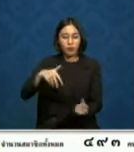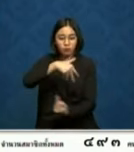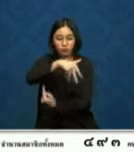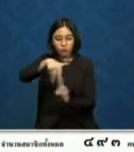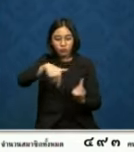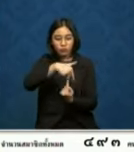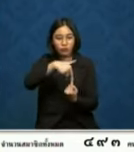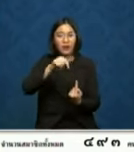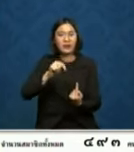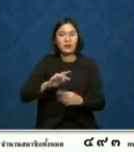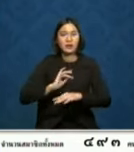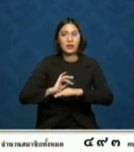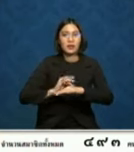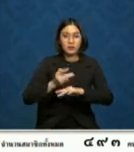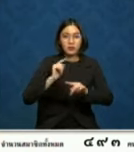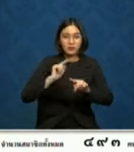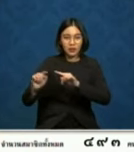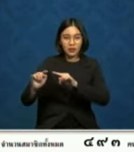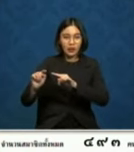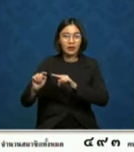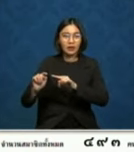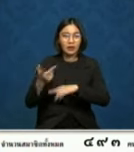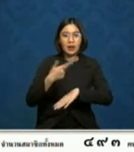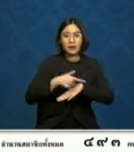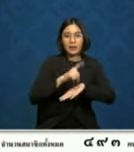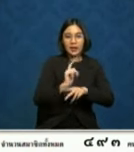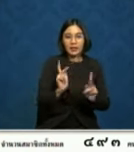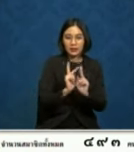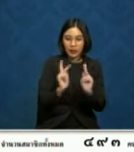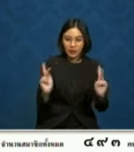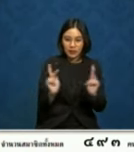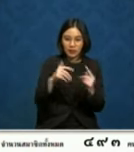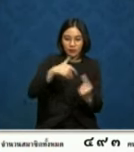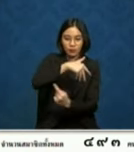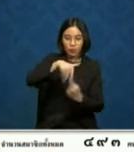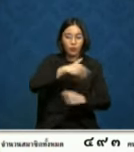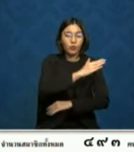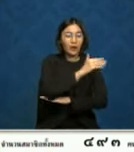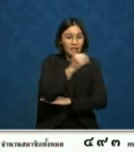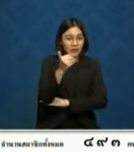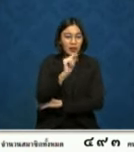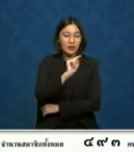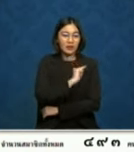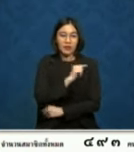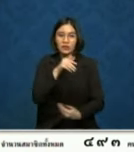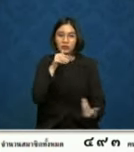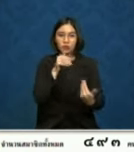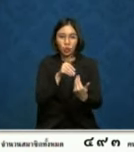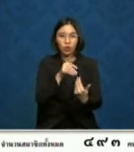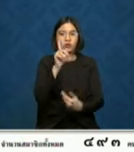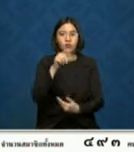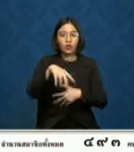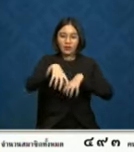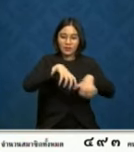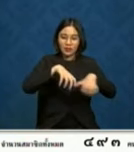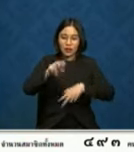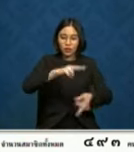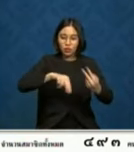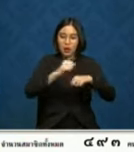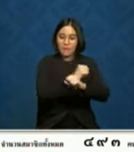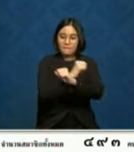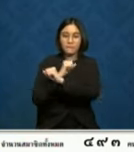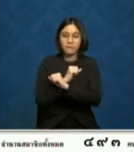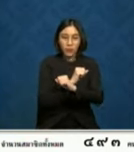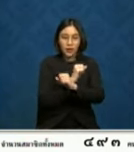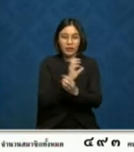ทรัพยากรธรรมชาติที่ประธานคณะกรรมการสิ่งแวดล้อมแห่งชาติมีหน้าที่โดยตรงต้องจัดการป้องกันการทำลาย